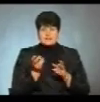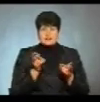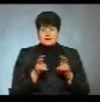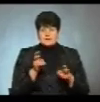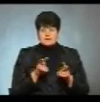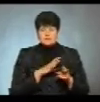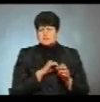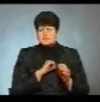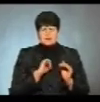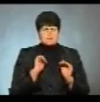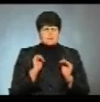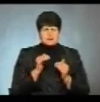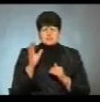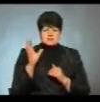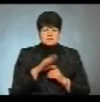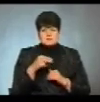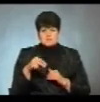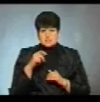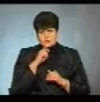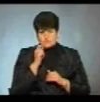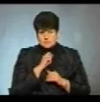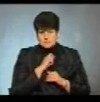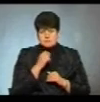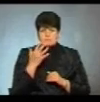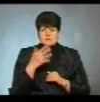була найменшою за часи всіх президентських виборів –